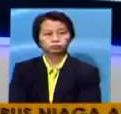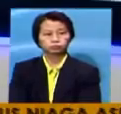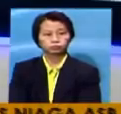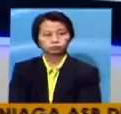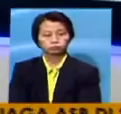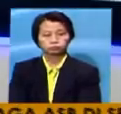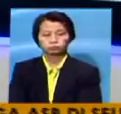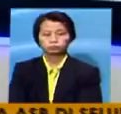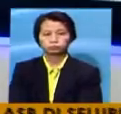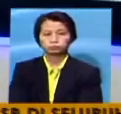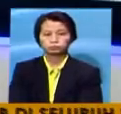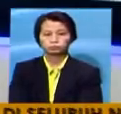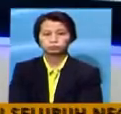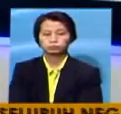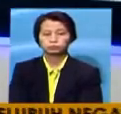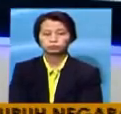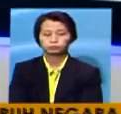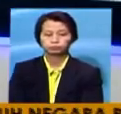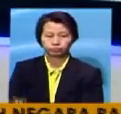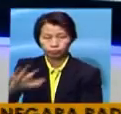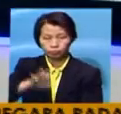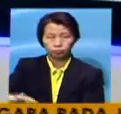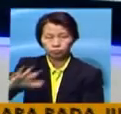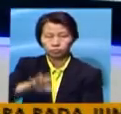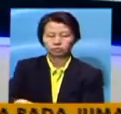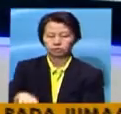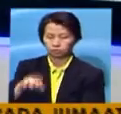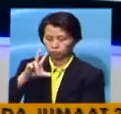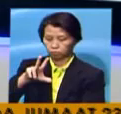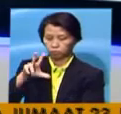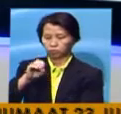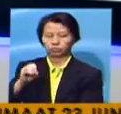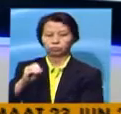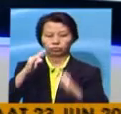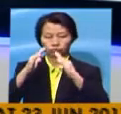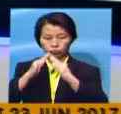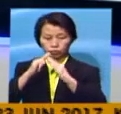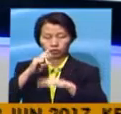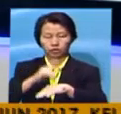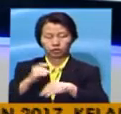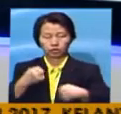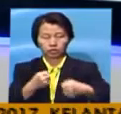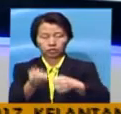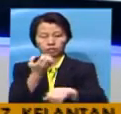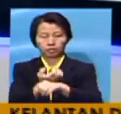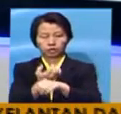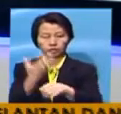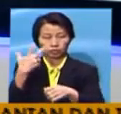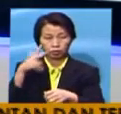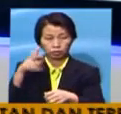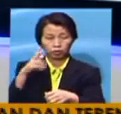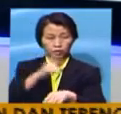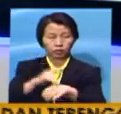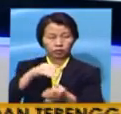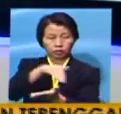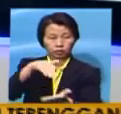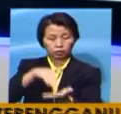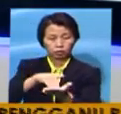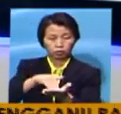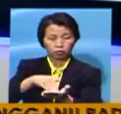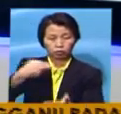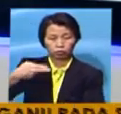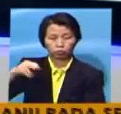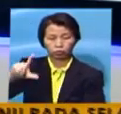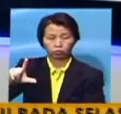kejadian dalam perada itu dianggarkan 30 buah rumah di Kampung Sungai mu Batu 13 setengah hulu langat terjejas akibat